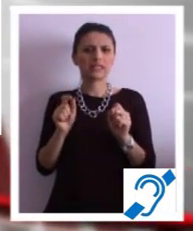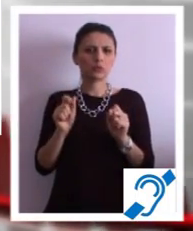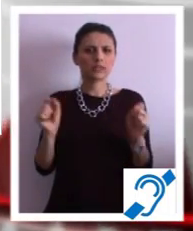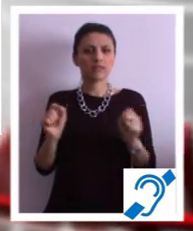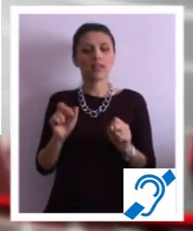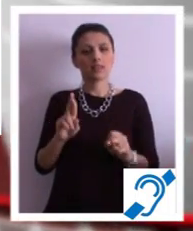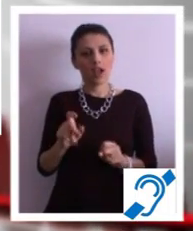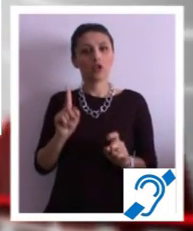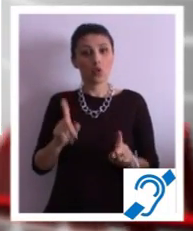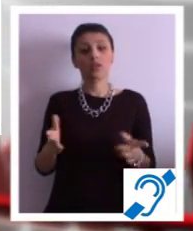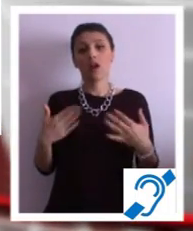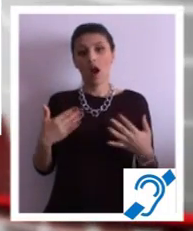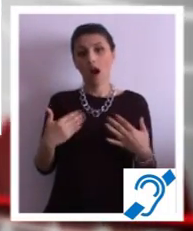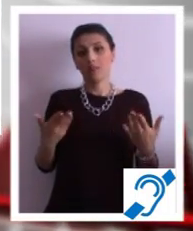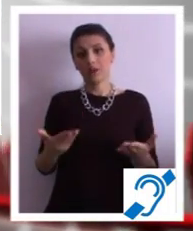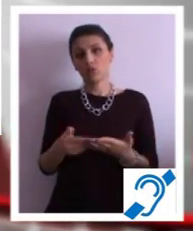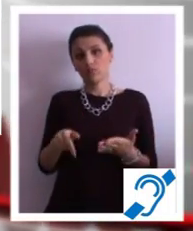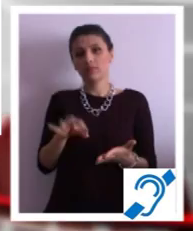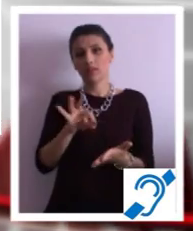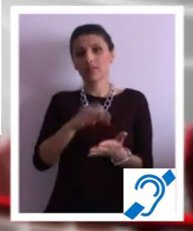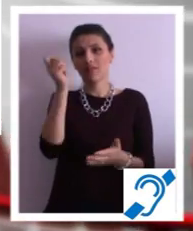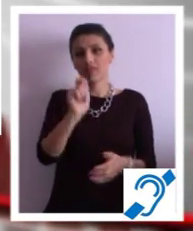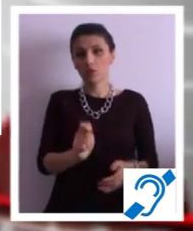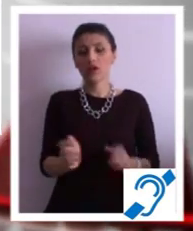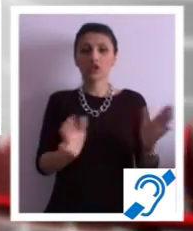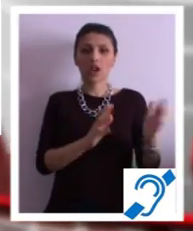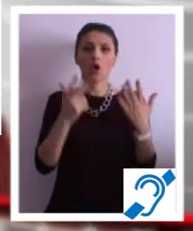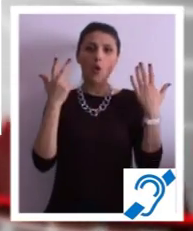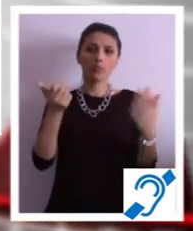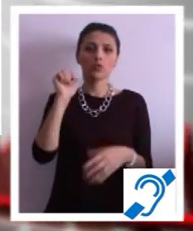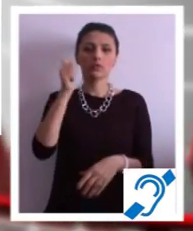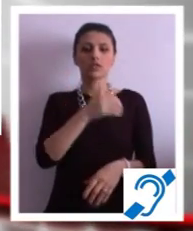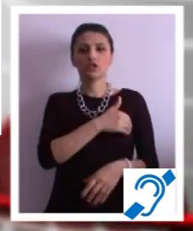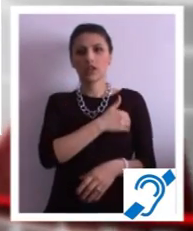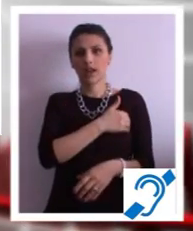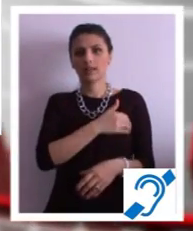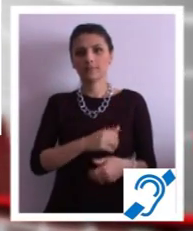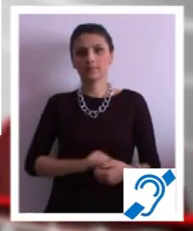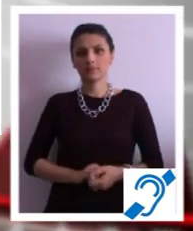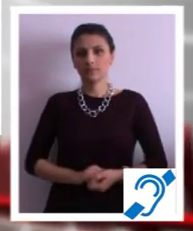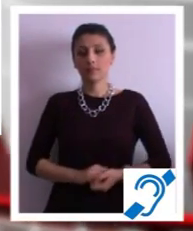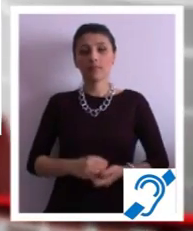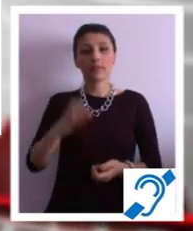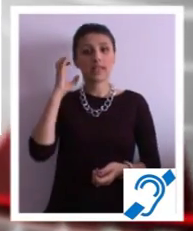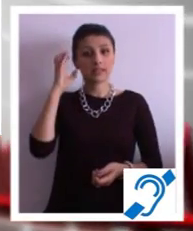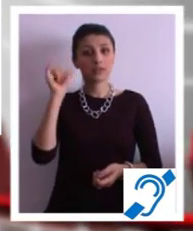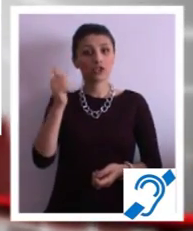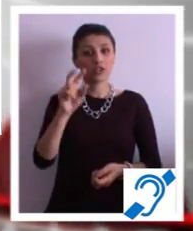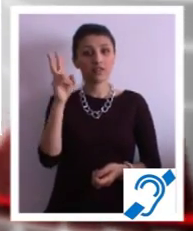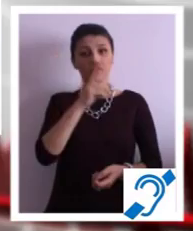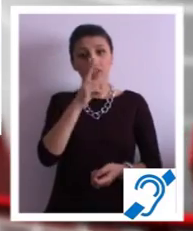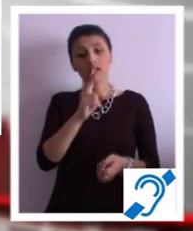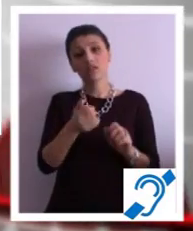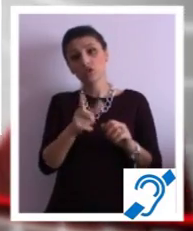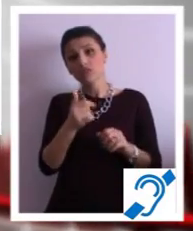dar oricum cald pentru acea perioadă, în general între 8 și 11 grade Celsius sâmbătă, iar vineri